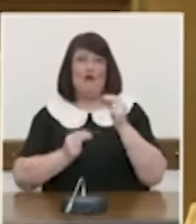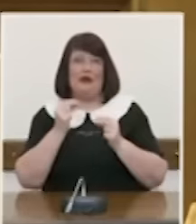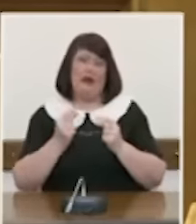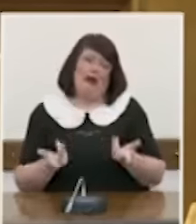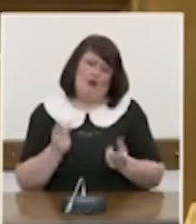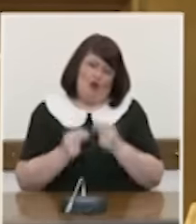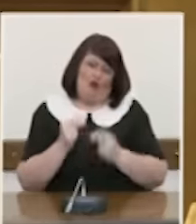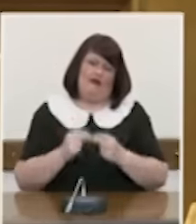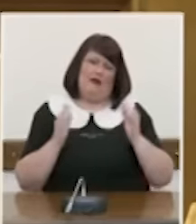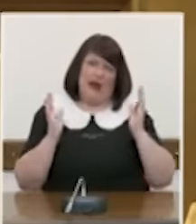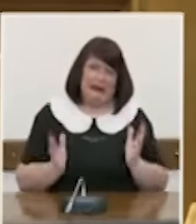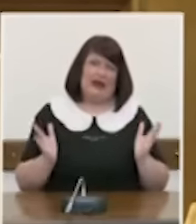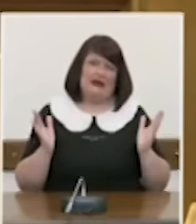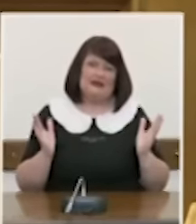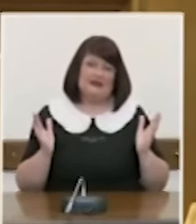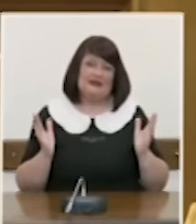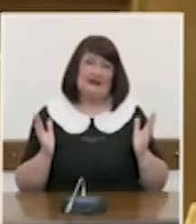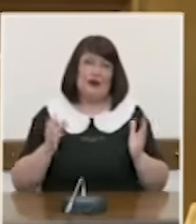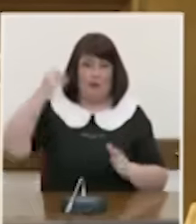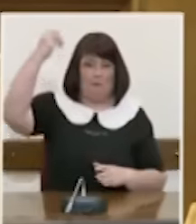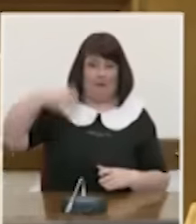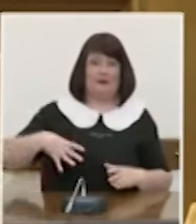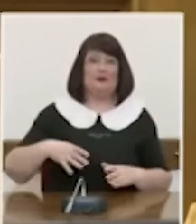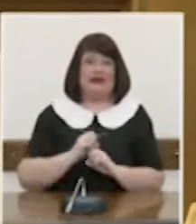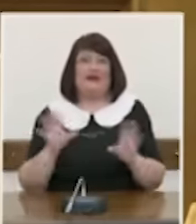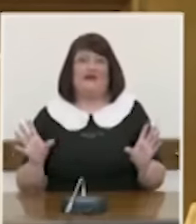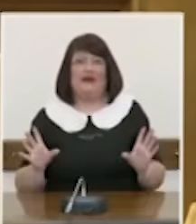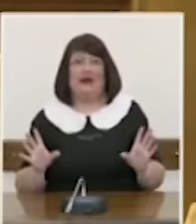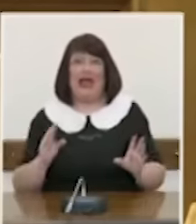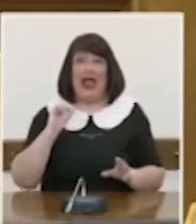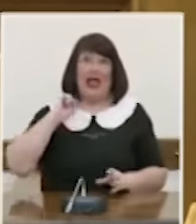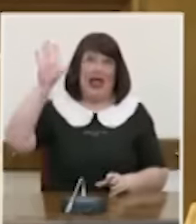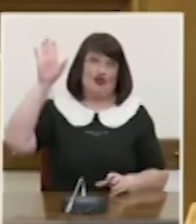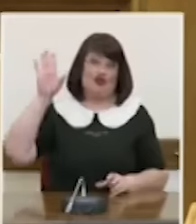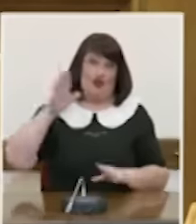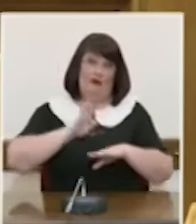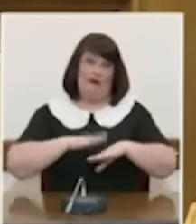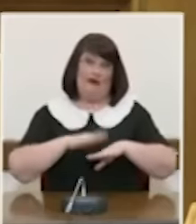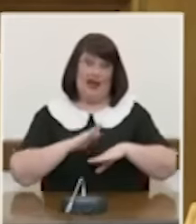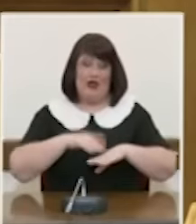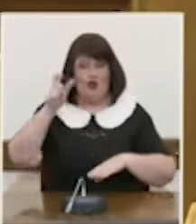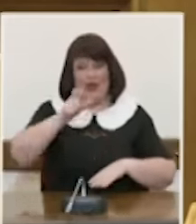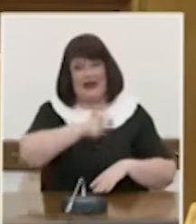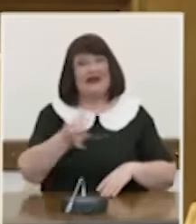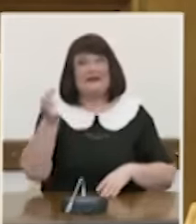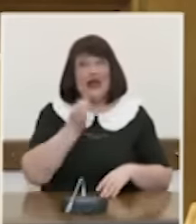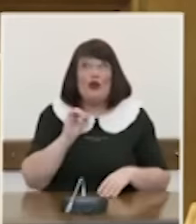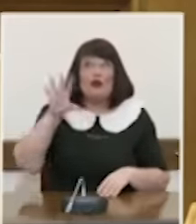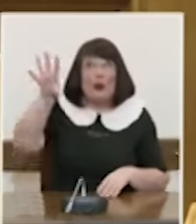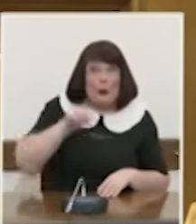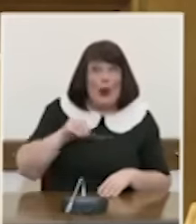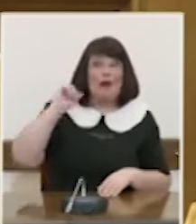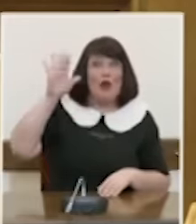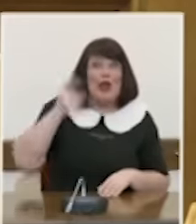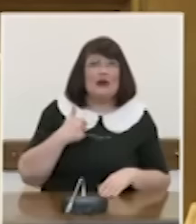σαν κάτι το ουρανοκατέβατο, σαν εισαγόμενο ή όπως το λέει ο καθένας σας, και δίνετε τη μάχη των μαχών